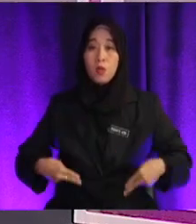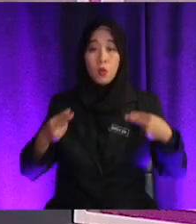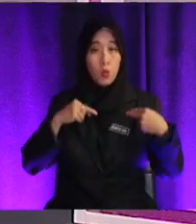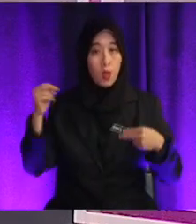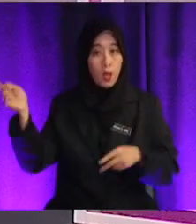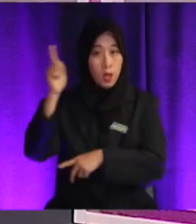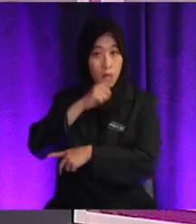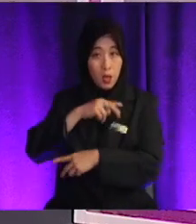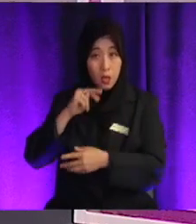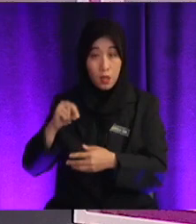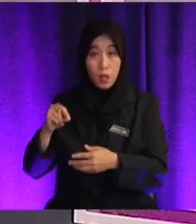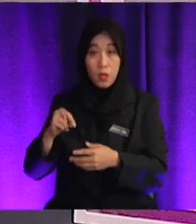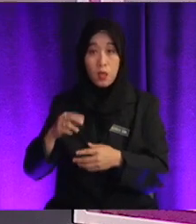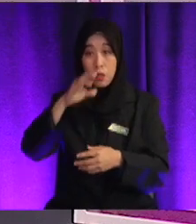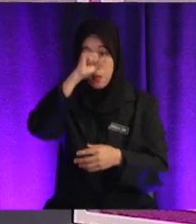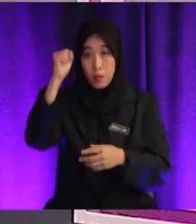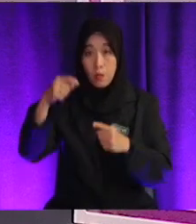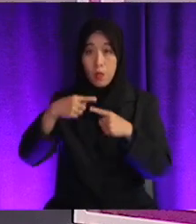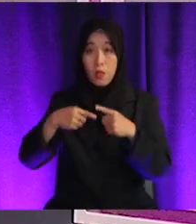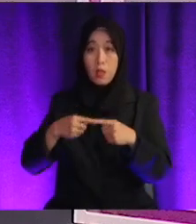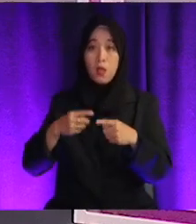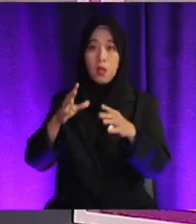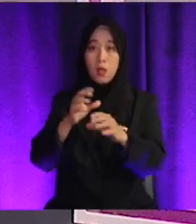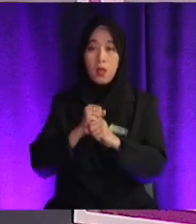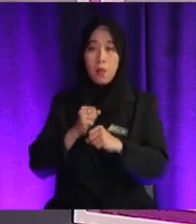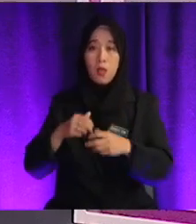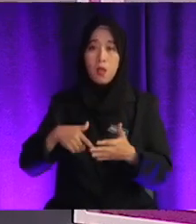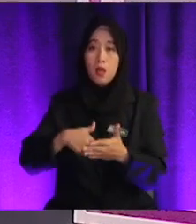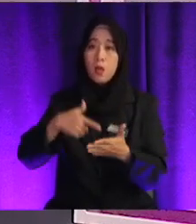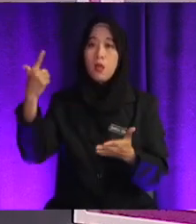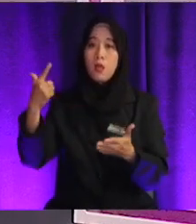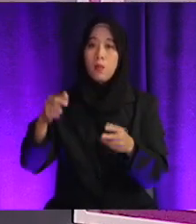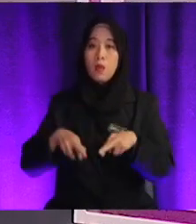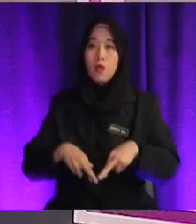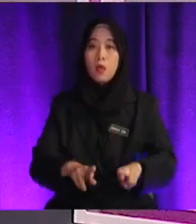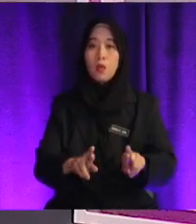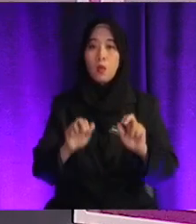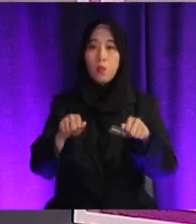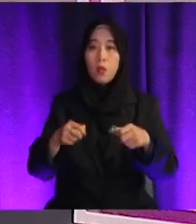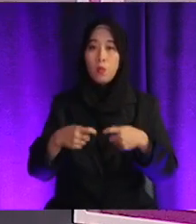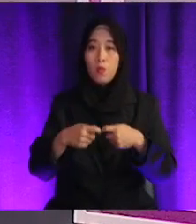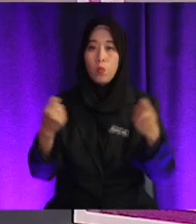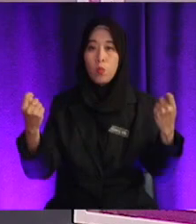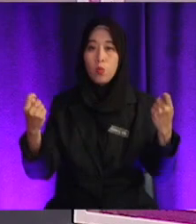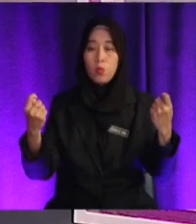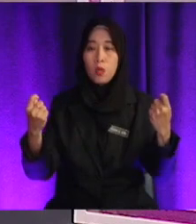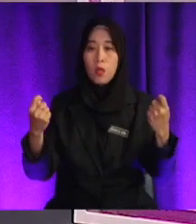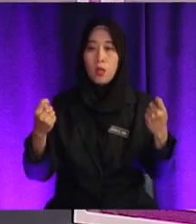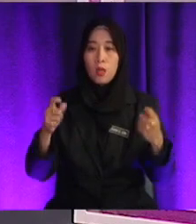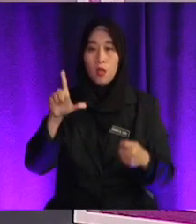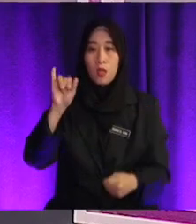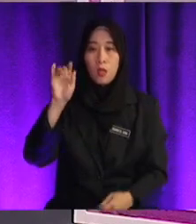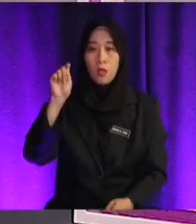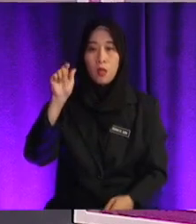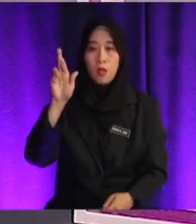jika terdapat lebihan arus, dia akan memutuskan litar elektrik tadi. Okey, secara tak langsung semua barangan-barangan elektrik dalam rumah